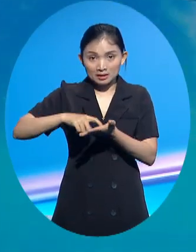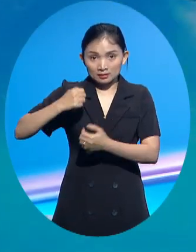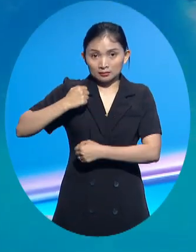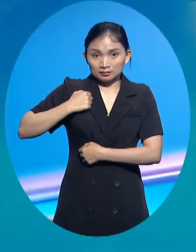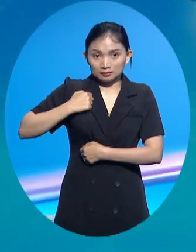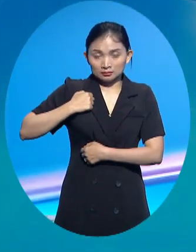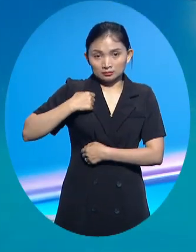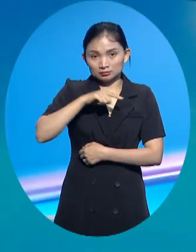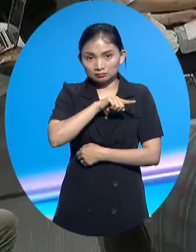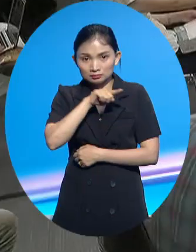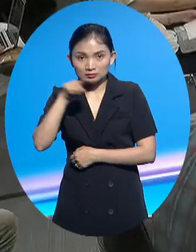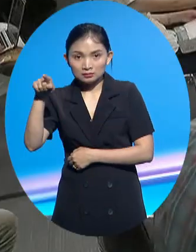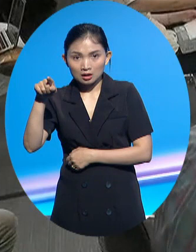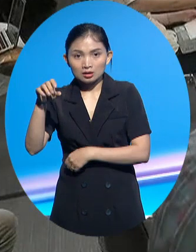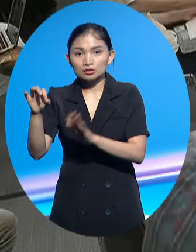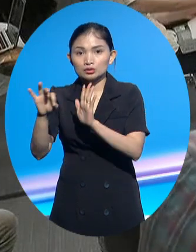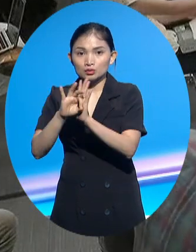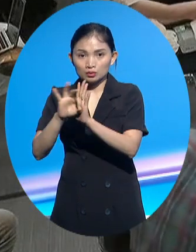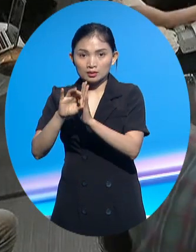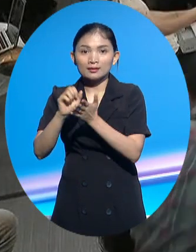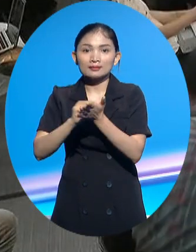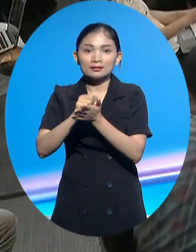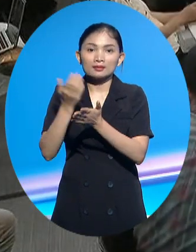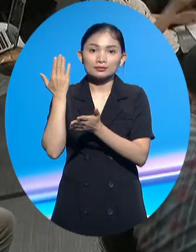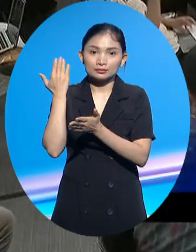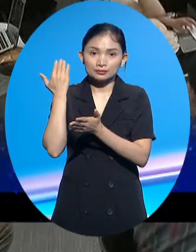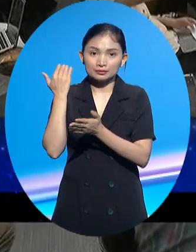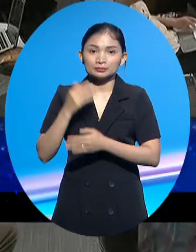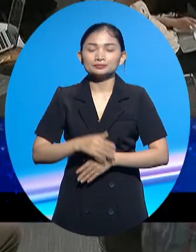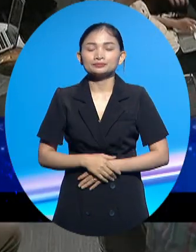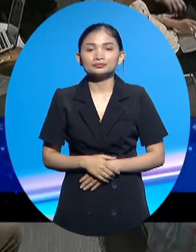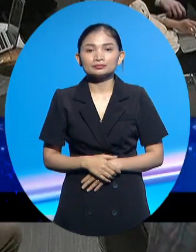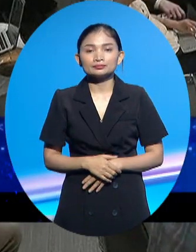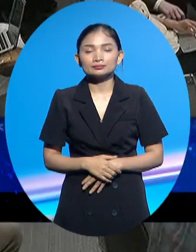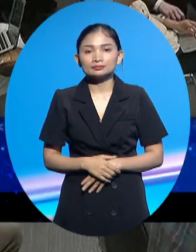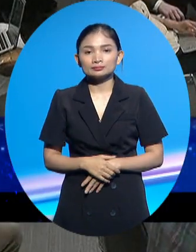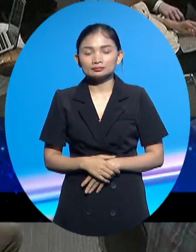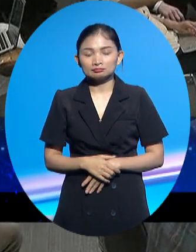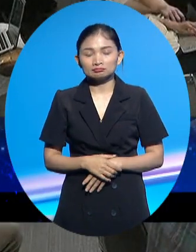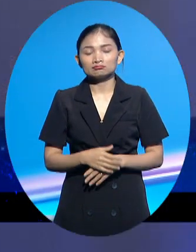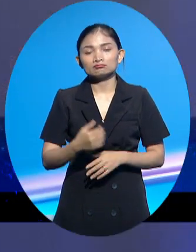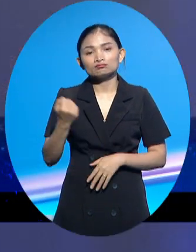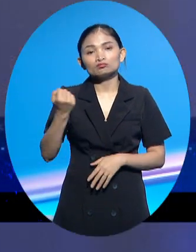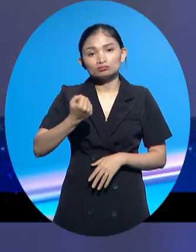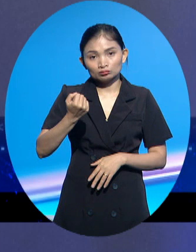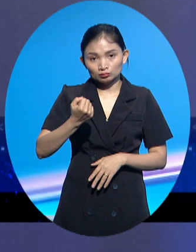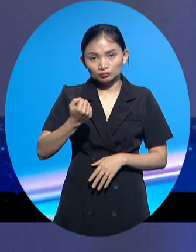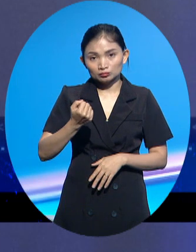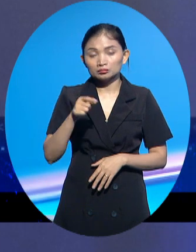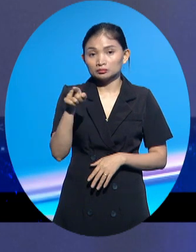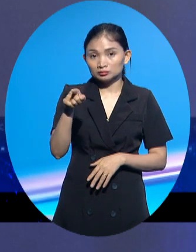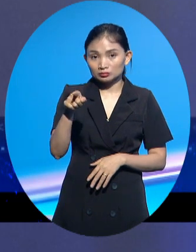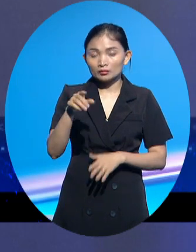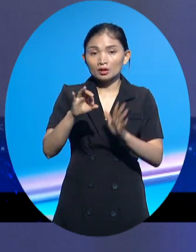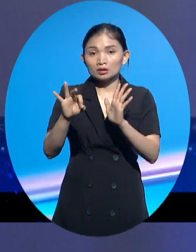hồi tháng trước người phát ngôn Lầu Năm Góc chuẩn tướng và trích Rider xác nhận rằng Triều Tiên đã đưa ra phản hồi